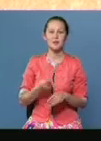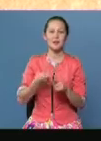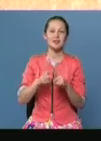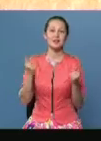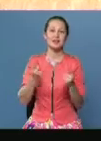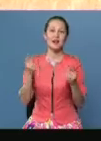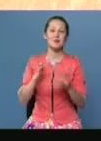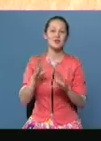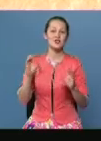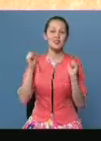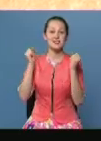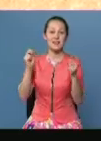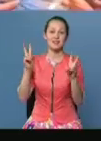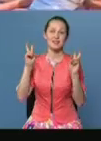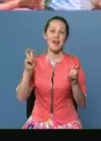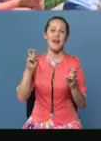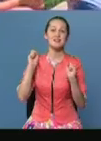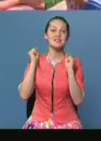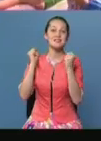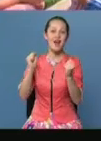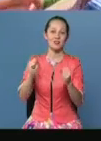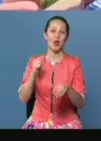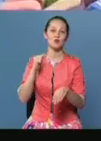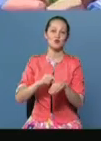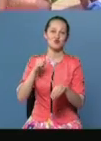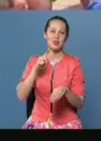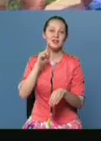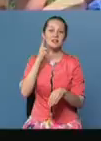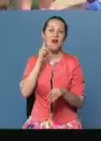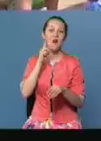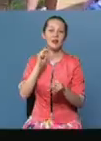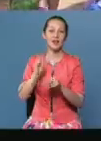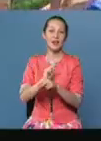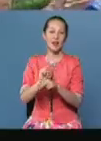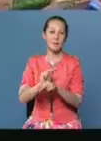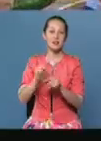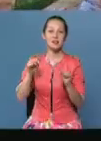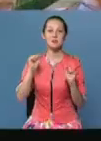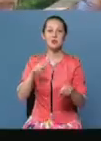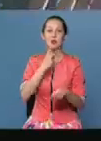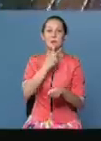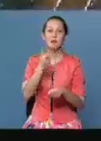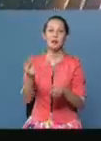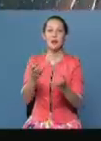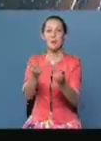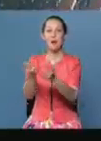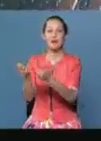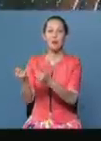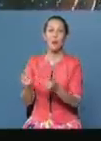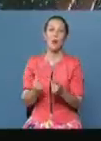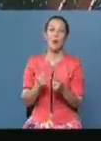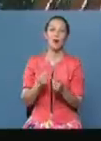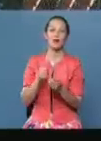сад уже назвали садом ощущений или зеленой терапией. Здесь можно не только смотреть на предметы, разрешено потрогать и даже полизать.